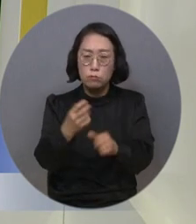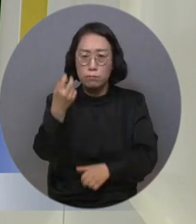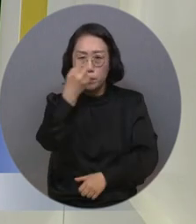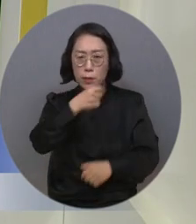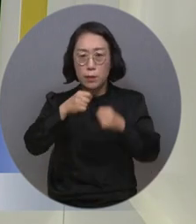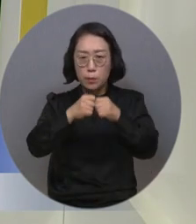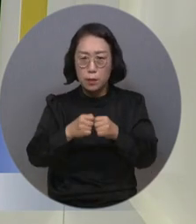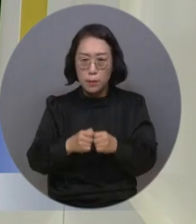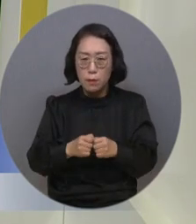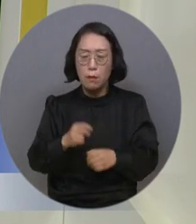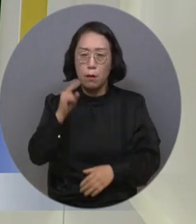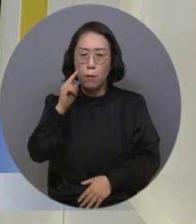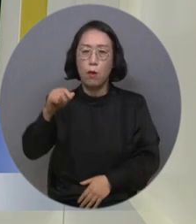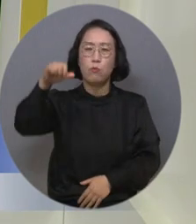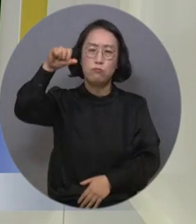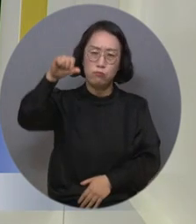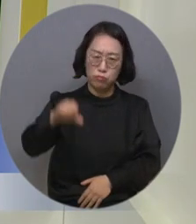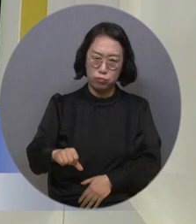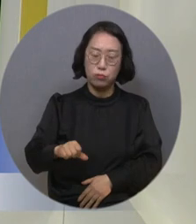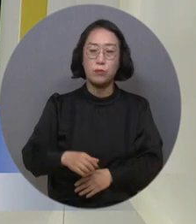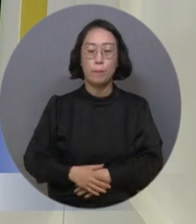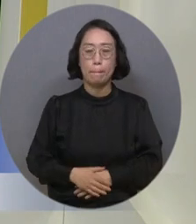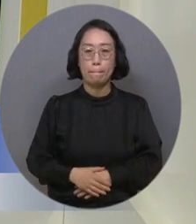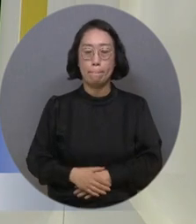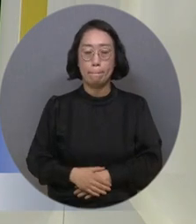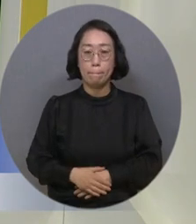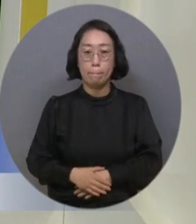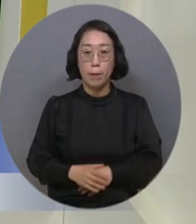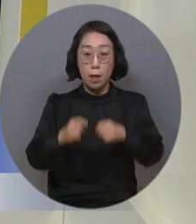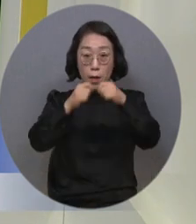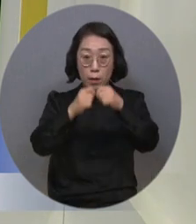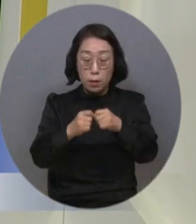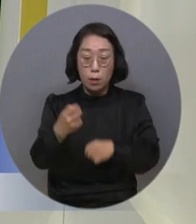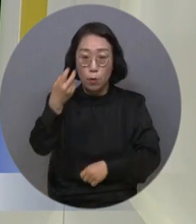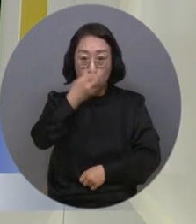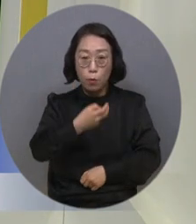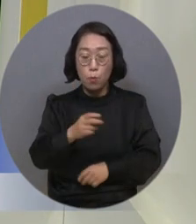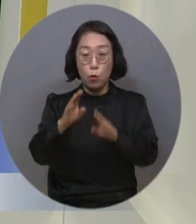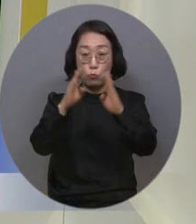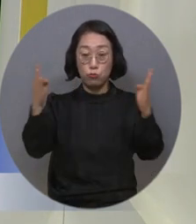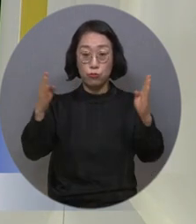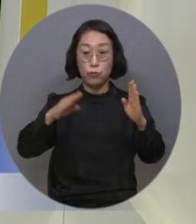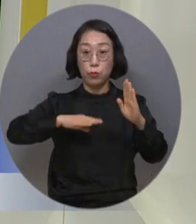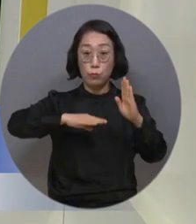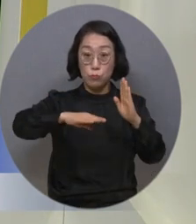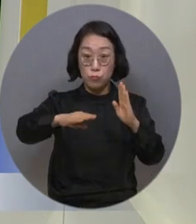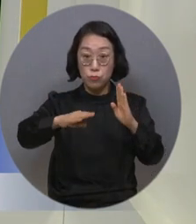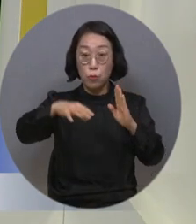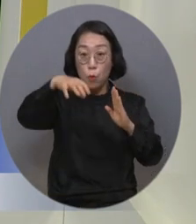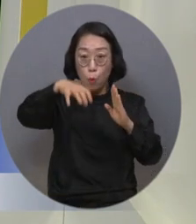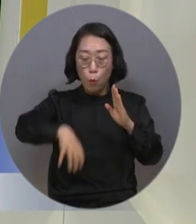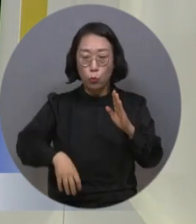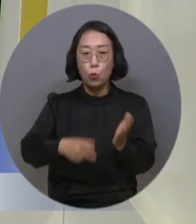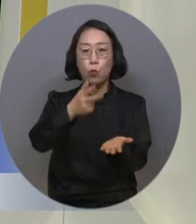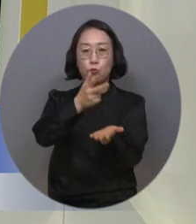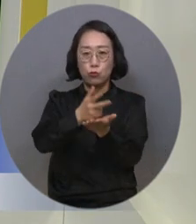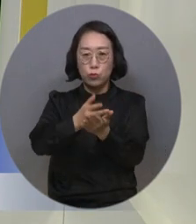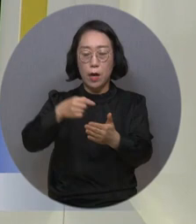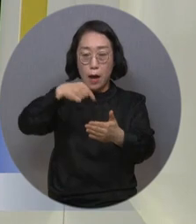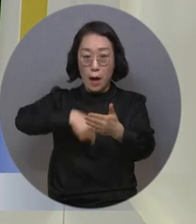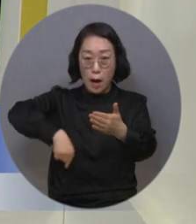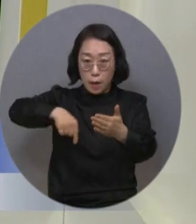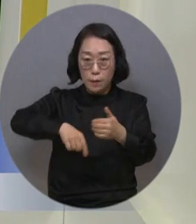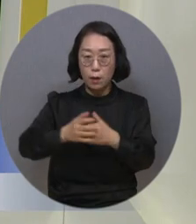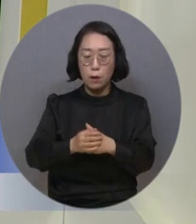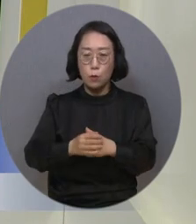결과는 매우 심각한 수준이었습니다 조사결과 주 출입구 접근로나 장애인 주차구역 내부시설